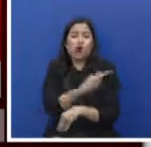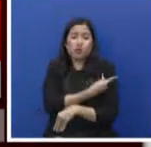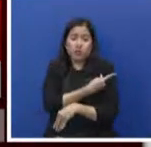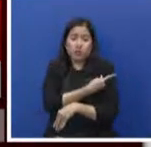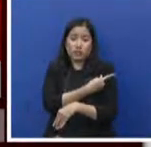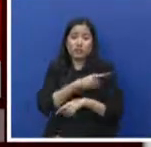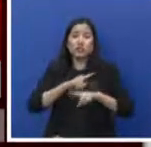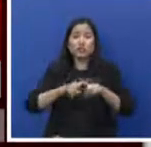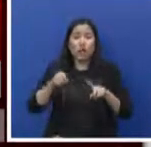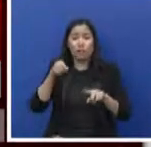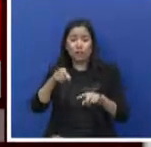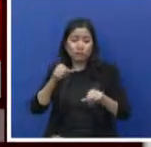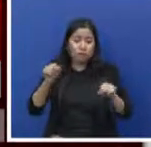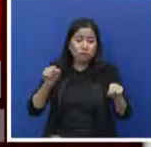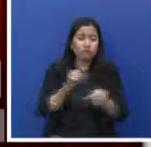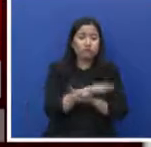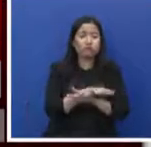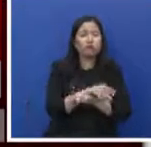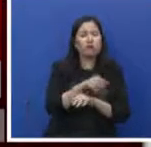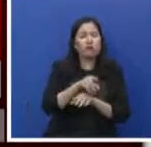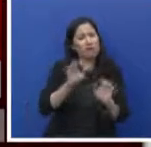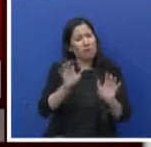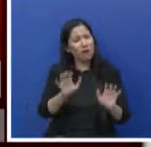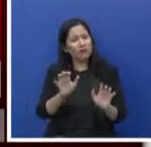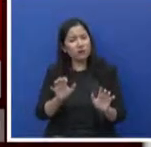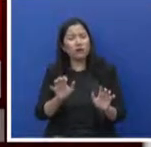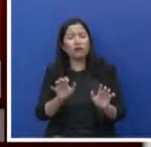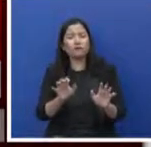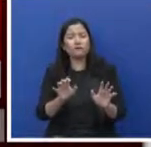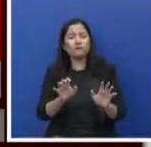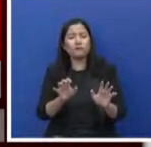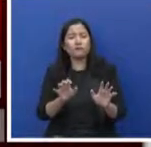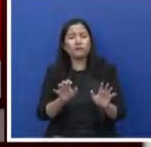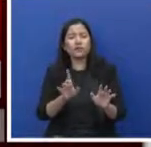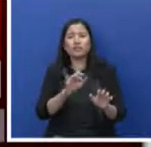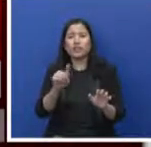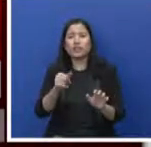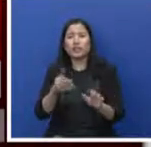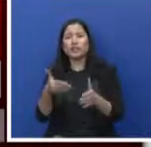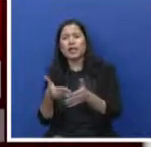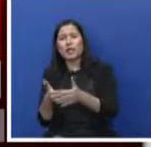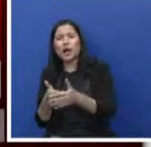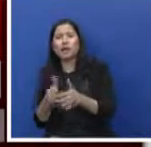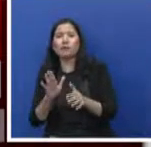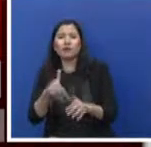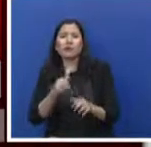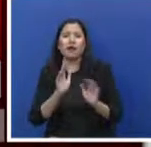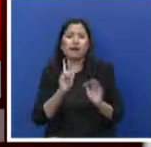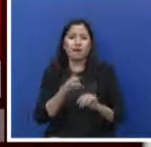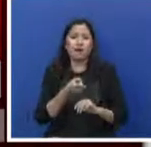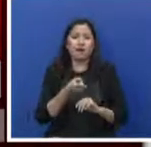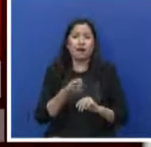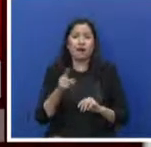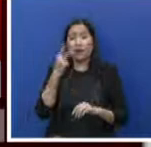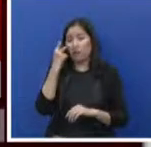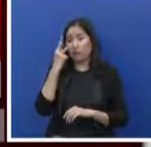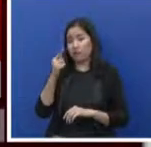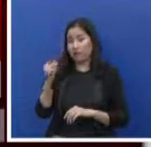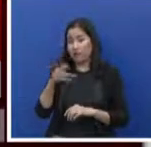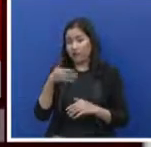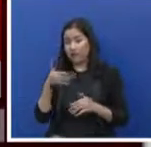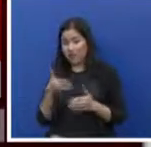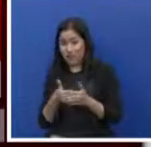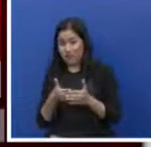eksekusinya banyak bagian-bagian yang masih penuh dengan tantangan. Jadi ya kalau kita lihat tentu